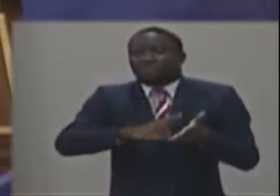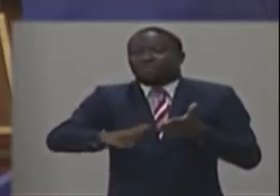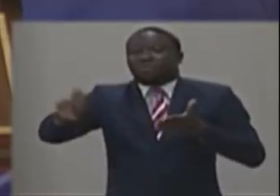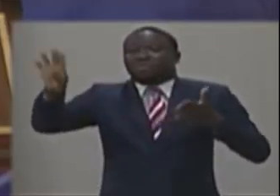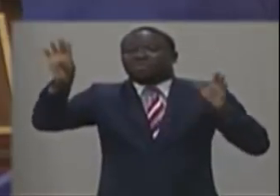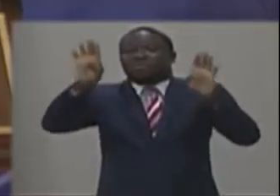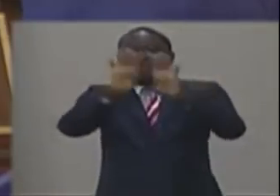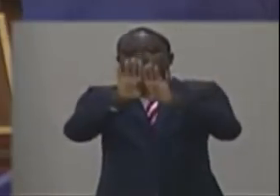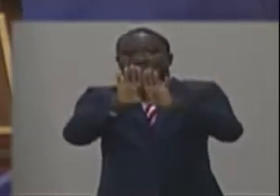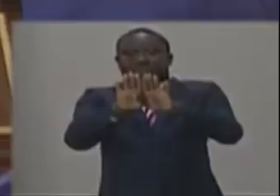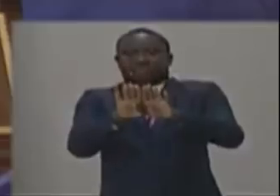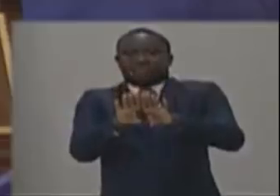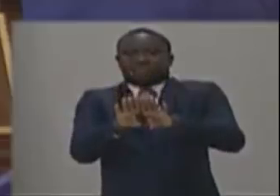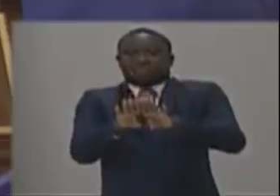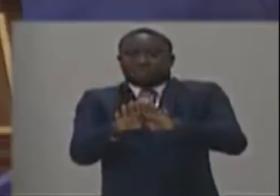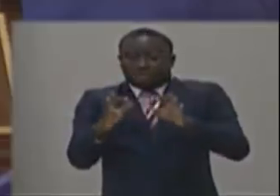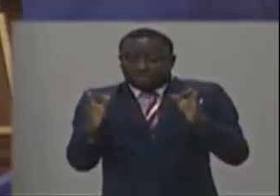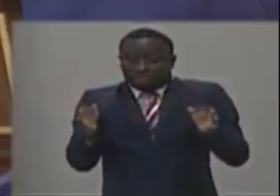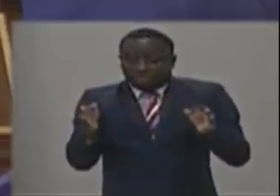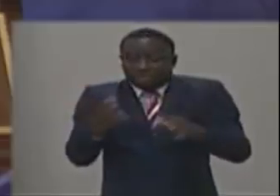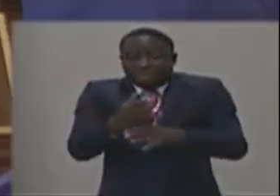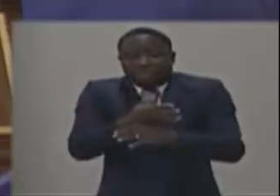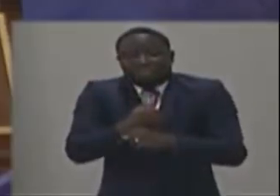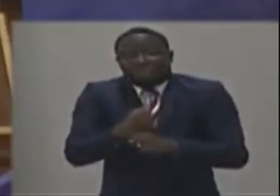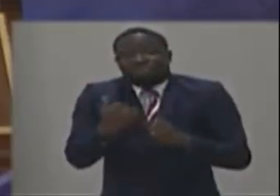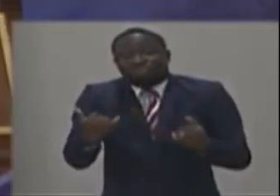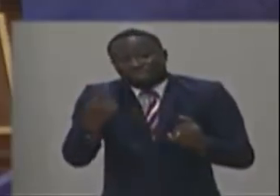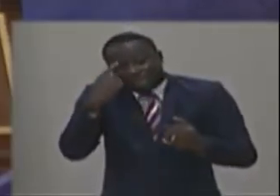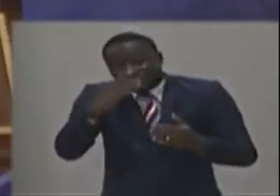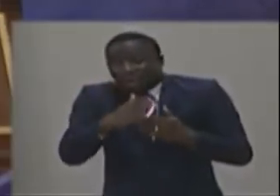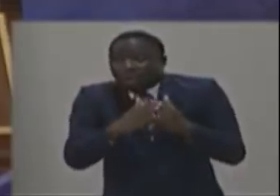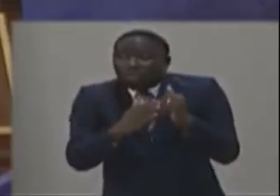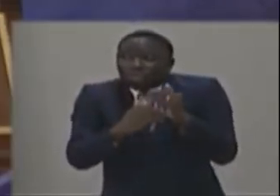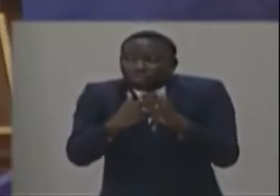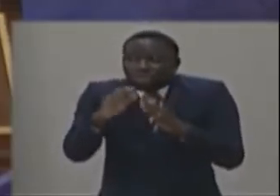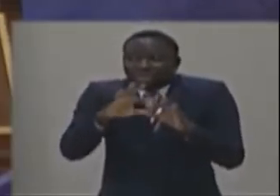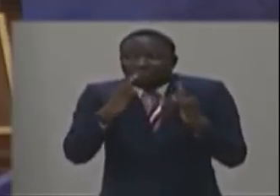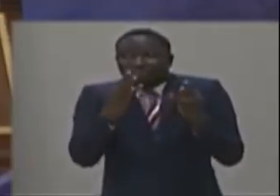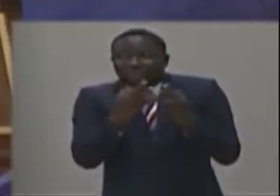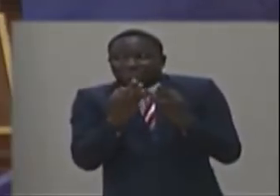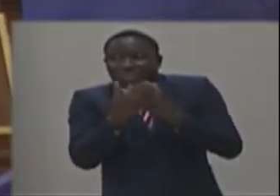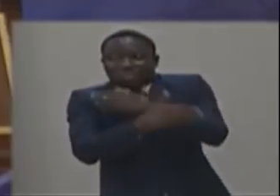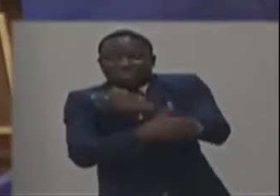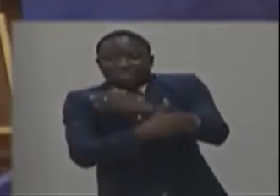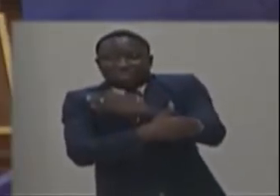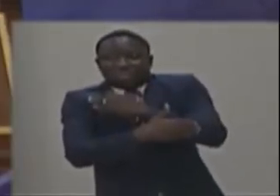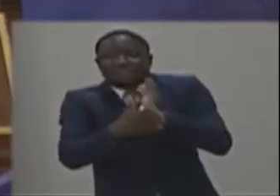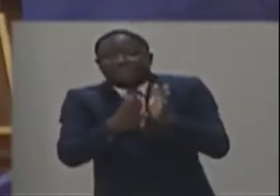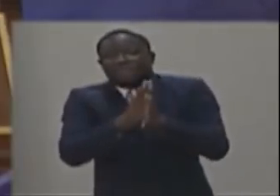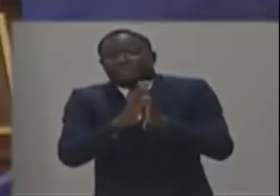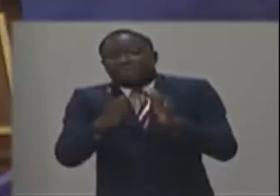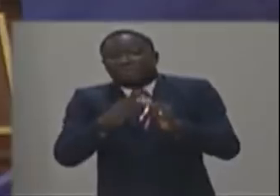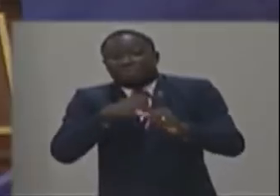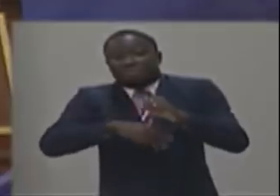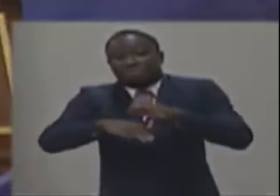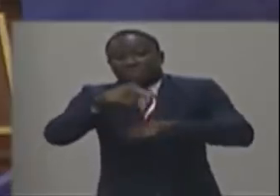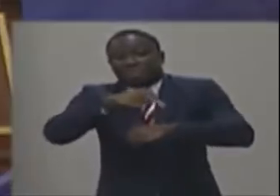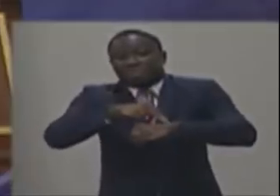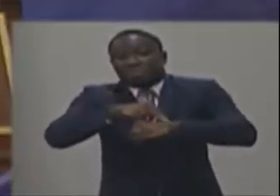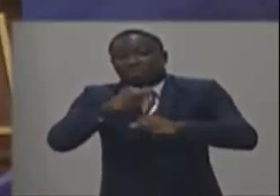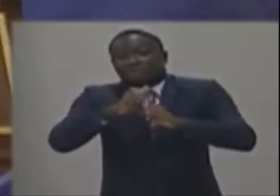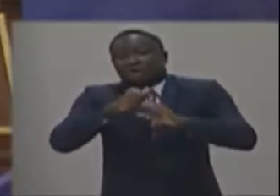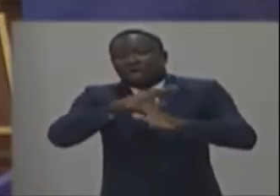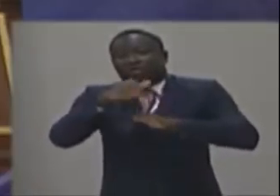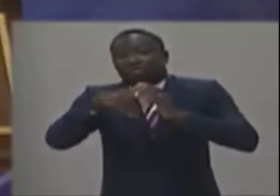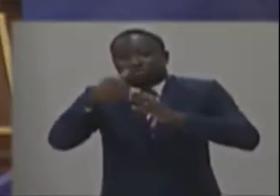Université fermée. Dans la décision qu'on prend pour soulager la famille dans le pays, je demande au Premier ministre,